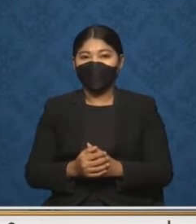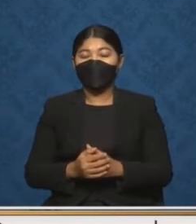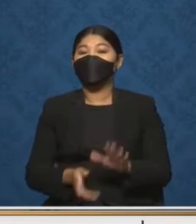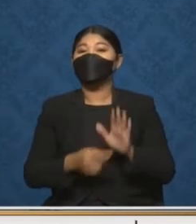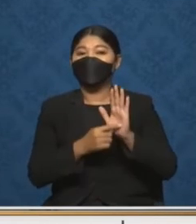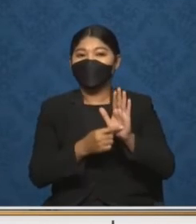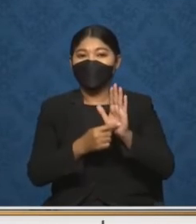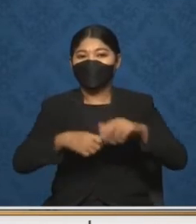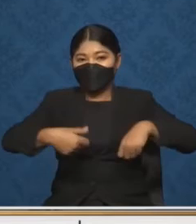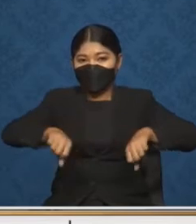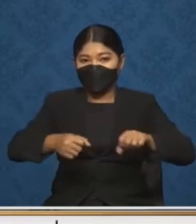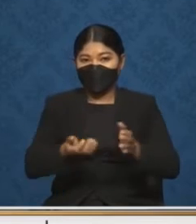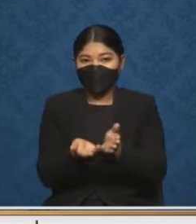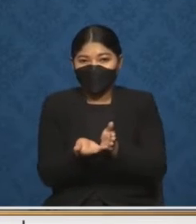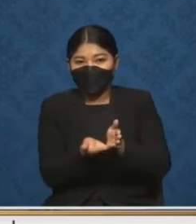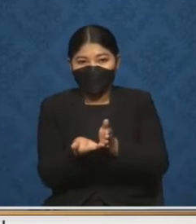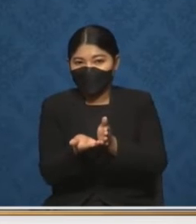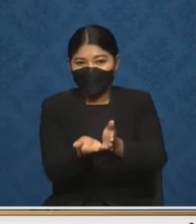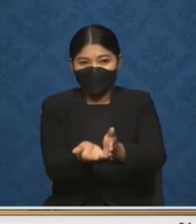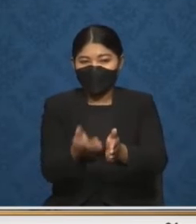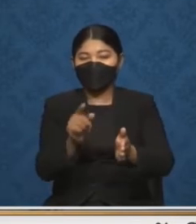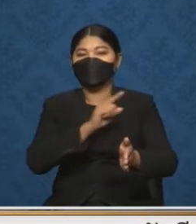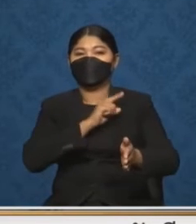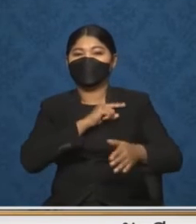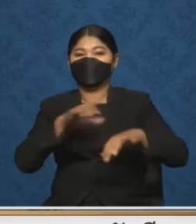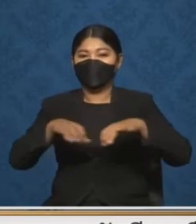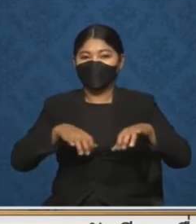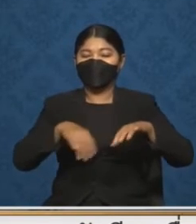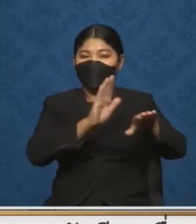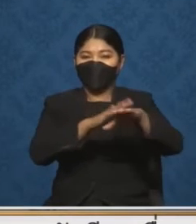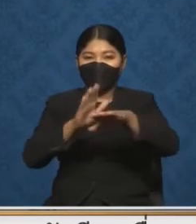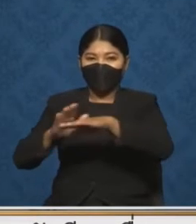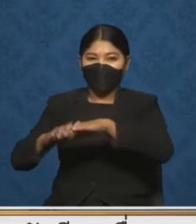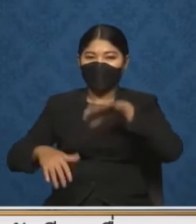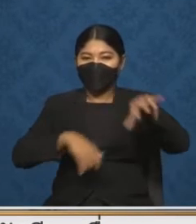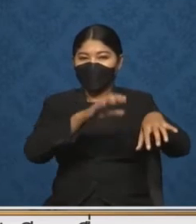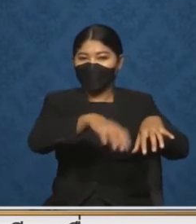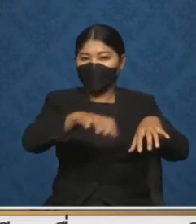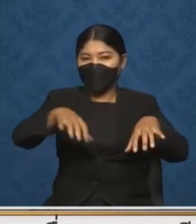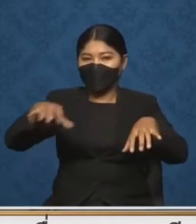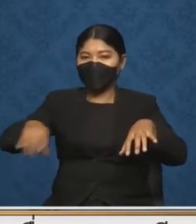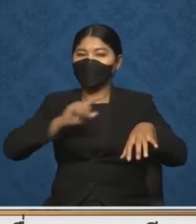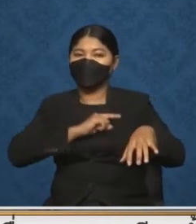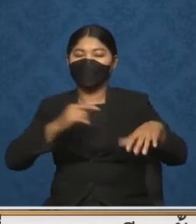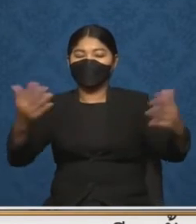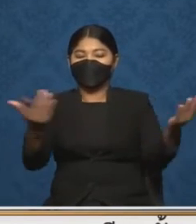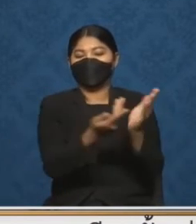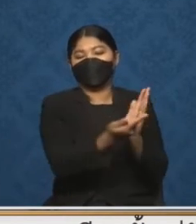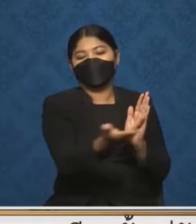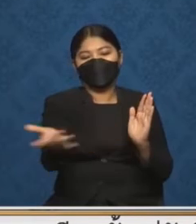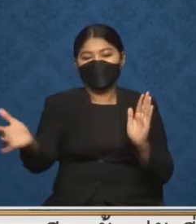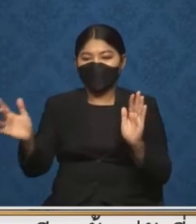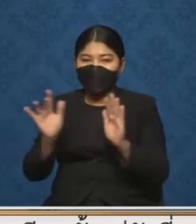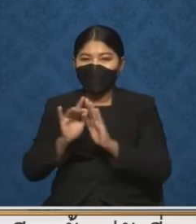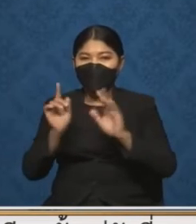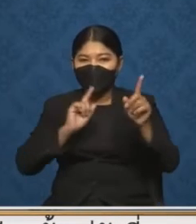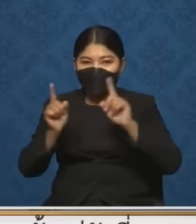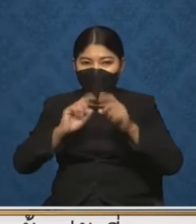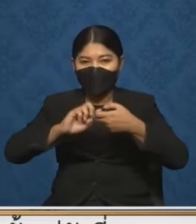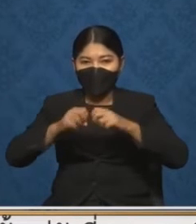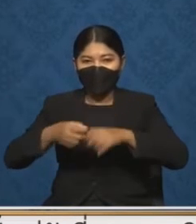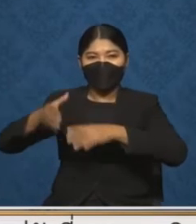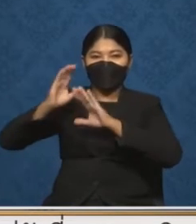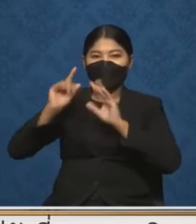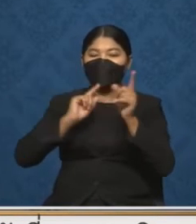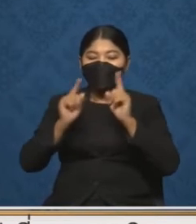เดลซึตันี้ครั คือท่านก็เปนเจ้าภาพเอง เชิญหนวยงานต่ๆ ที่เกี่ยวของทั้งหมดมานงคุยกัน ทบทวนแค่ปัหา 1